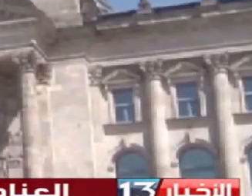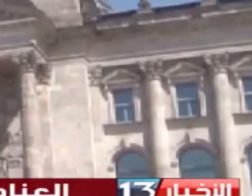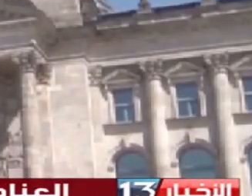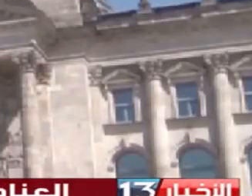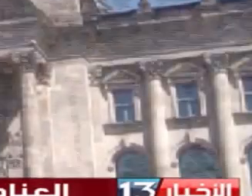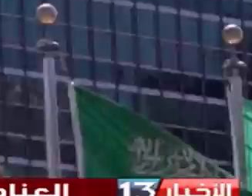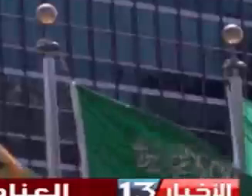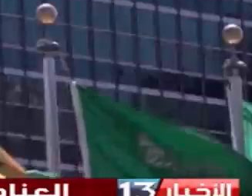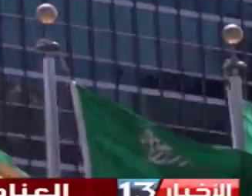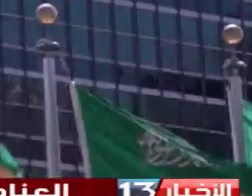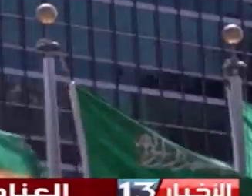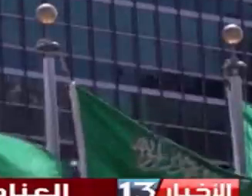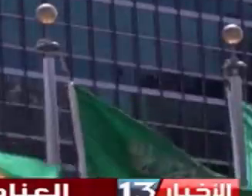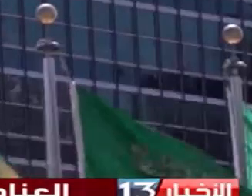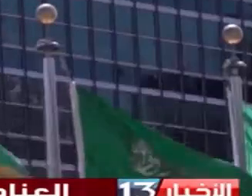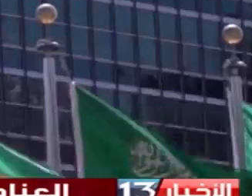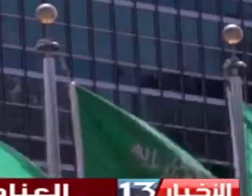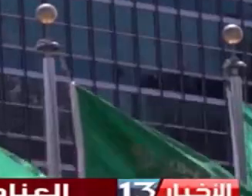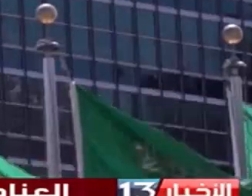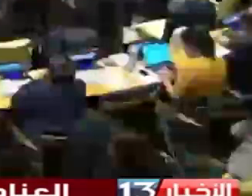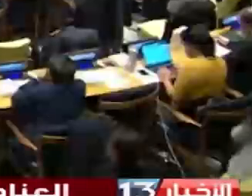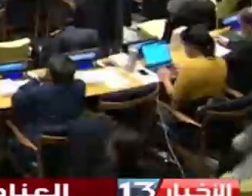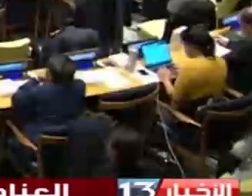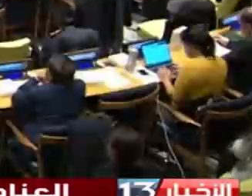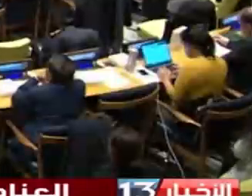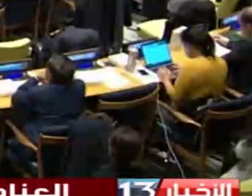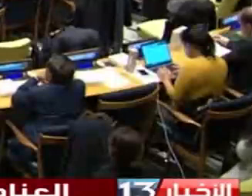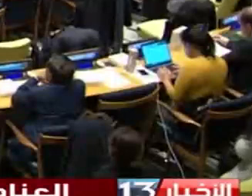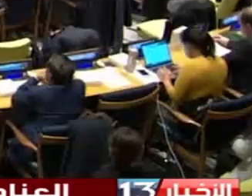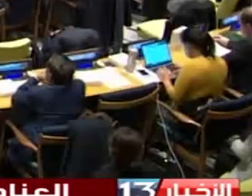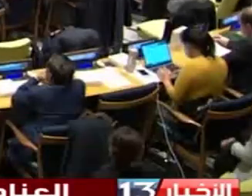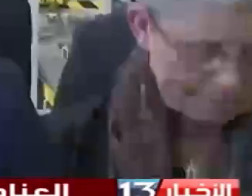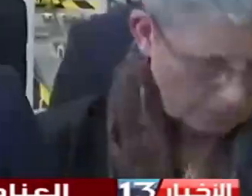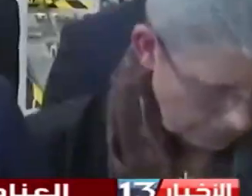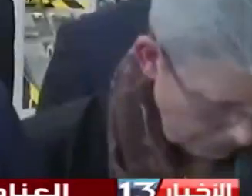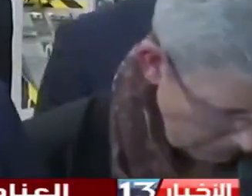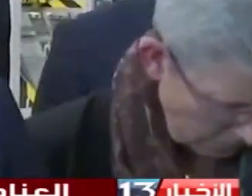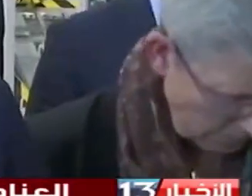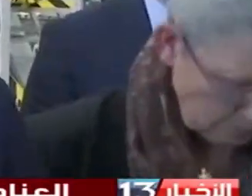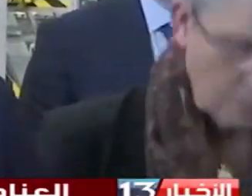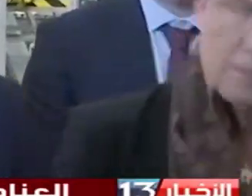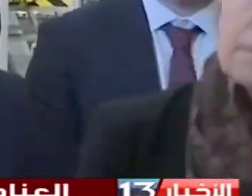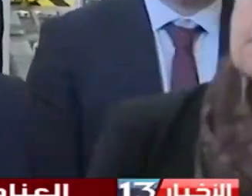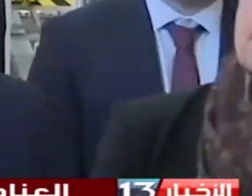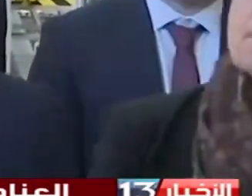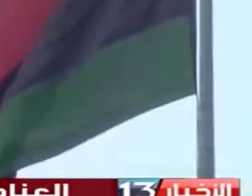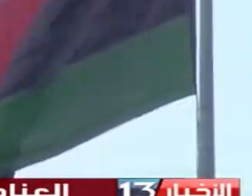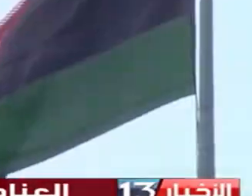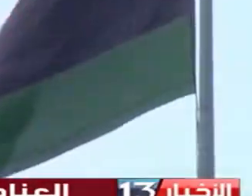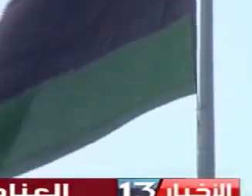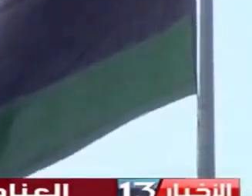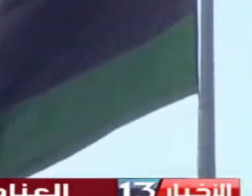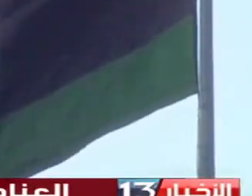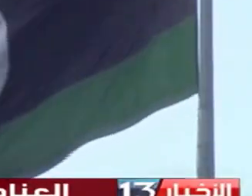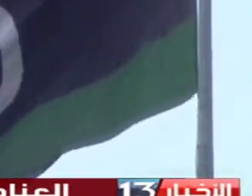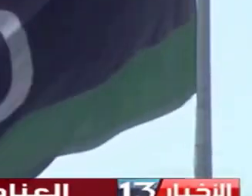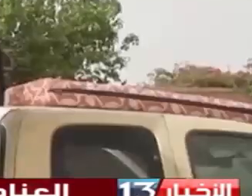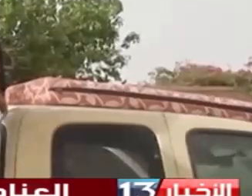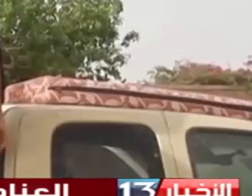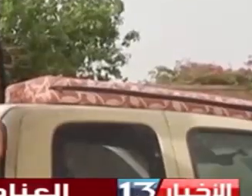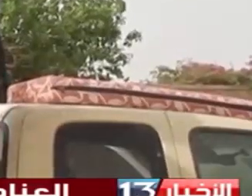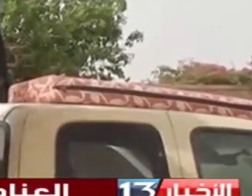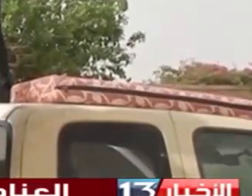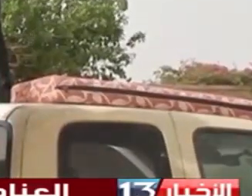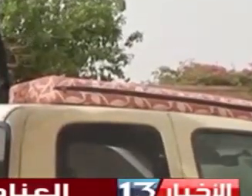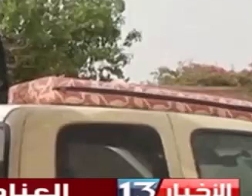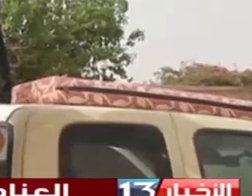متتاليه الدعوات الدوليه والعربيه لانجاح مؤتمر برلين حول ليبيا المقرره لحد القادم بهدف التوصل الى